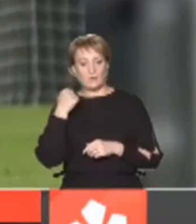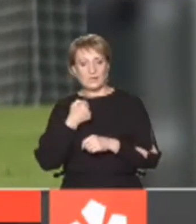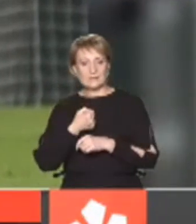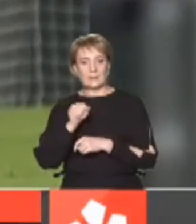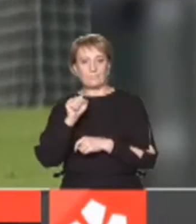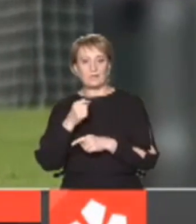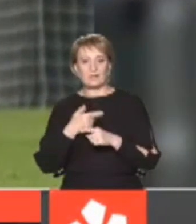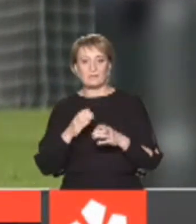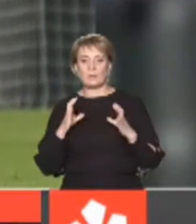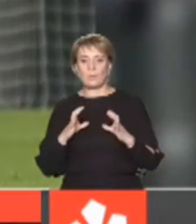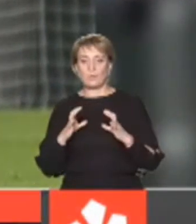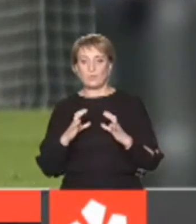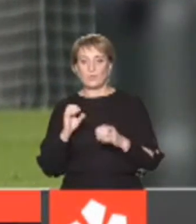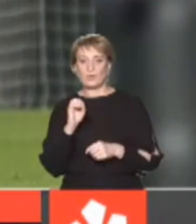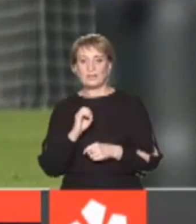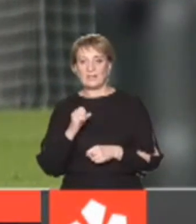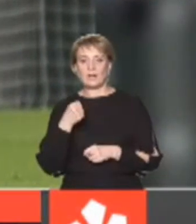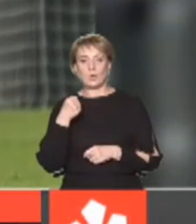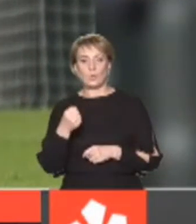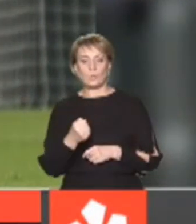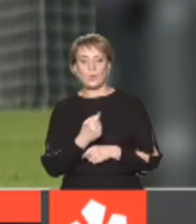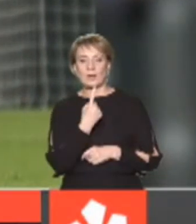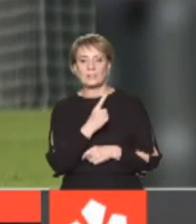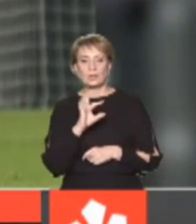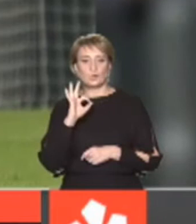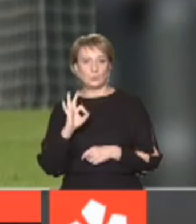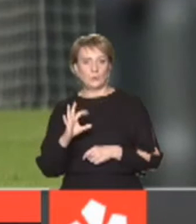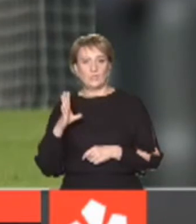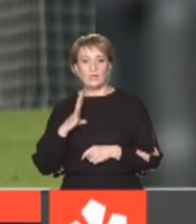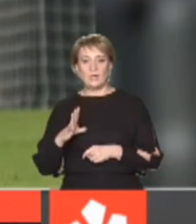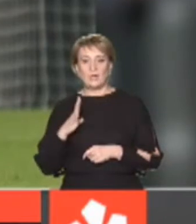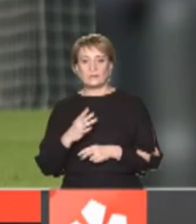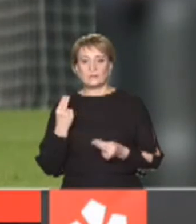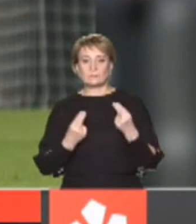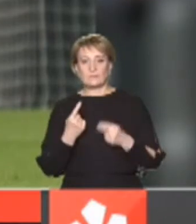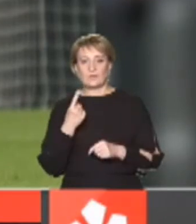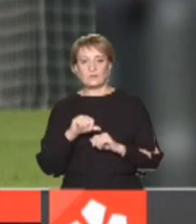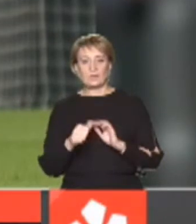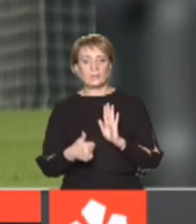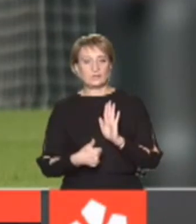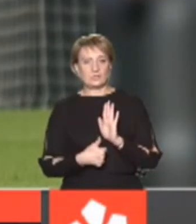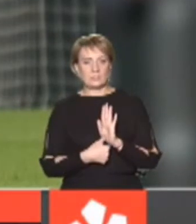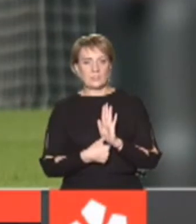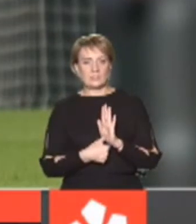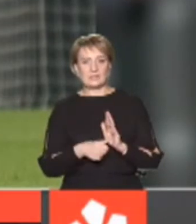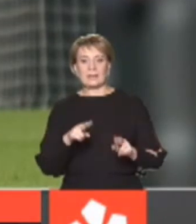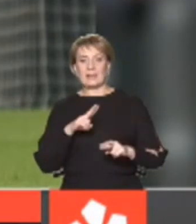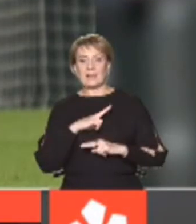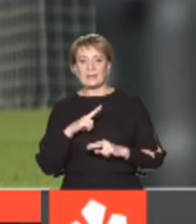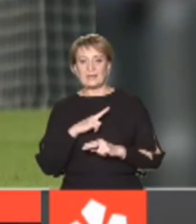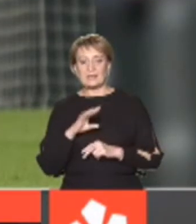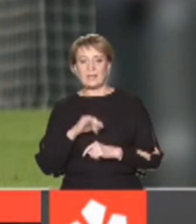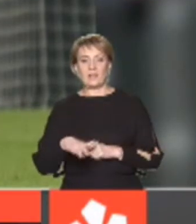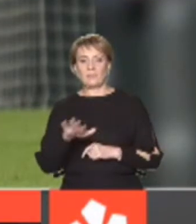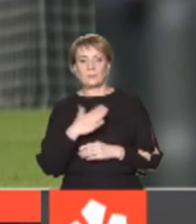це дебютний гол Попова у Єврокубках. 1-0. І тепер очікуємо на жеребкування 1/16 фіналу Ліги Європи, яке